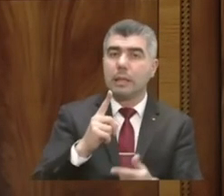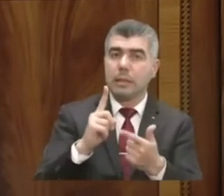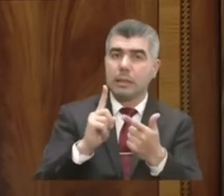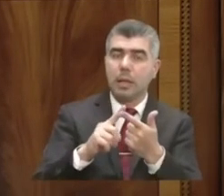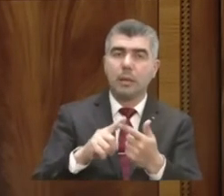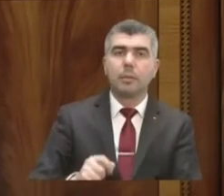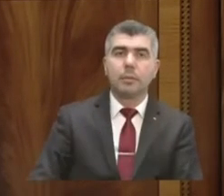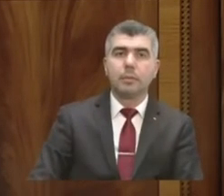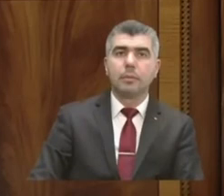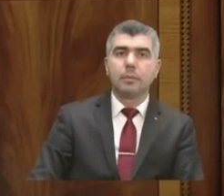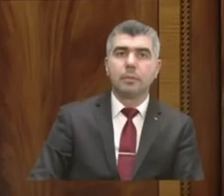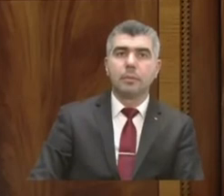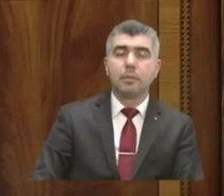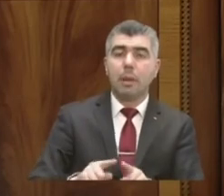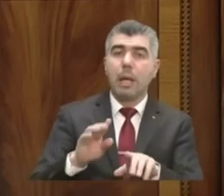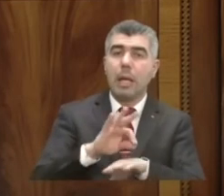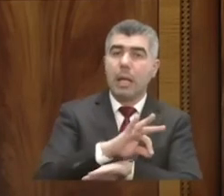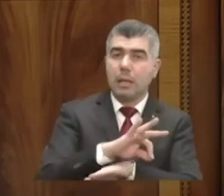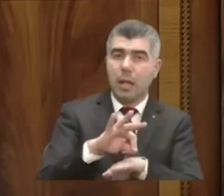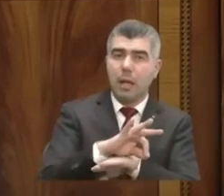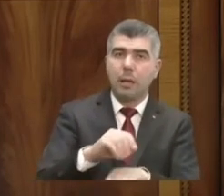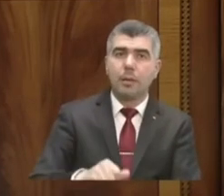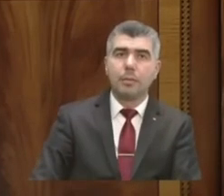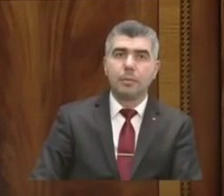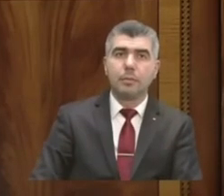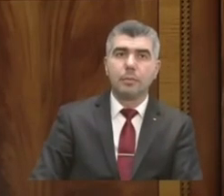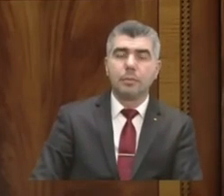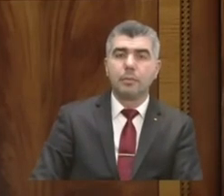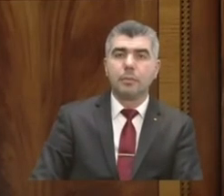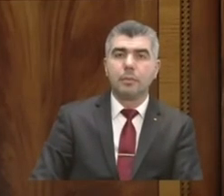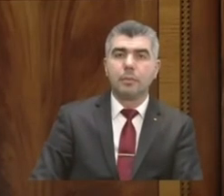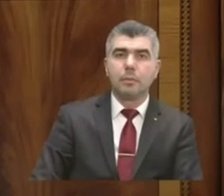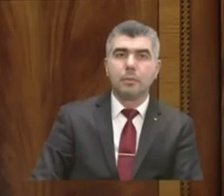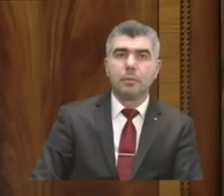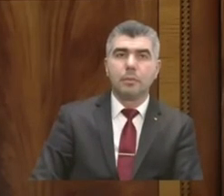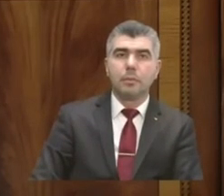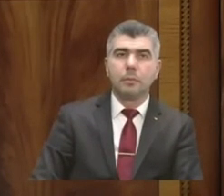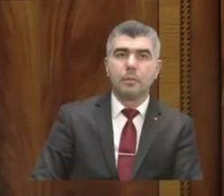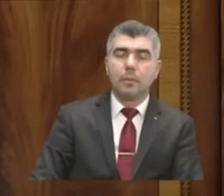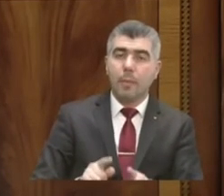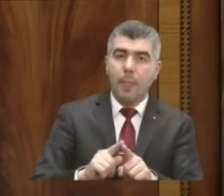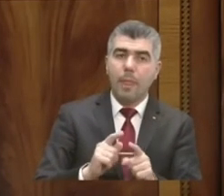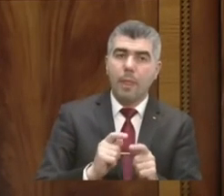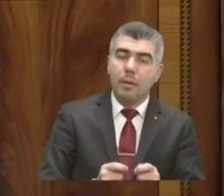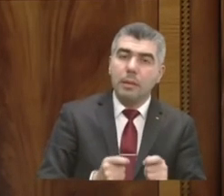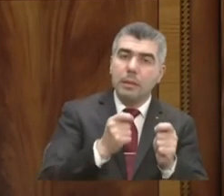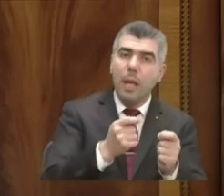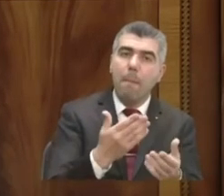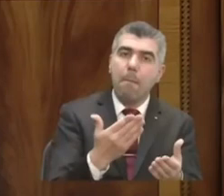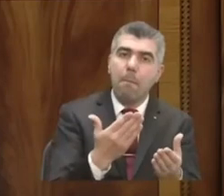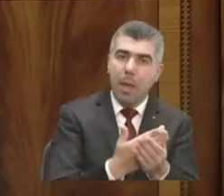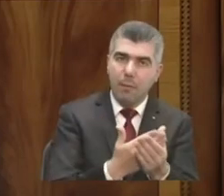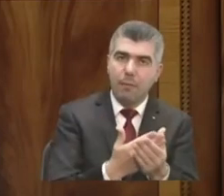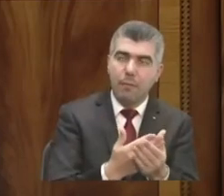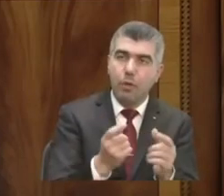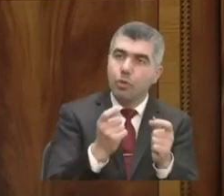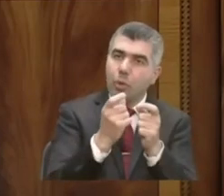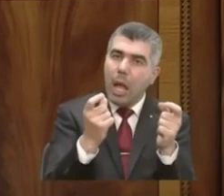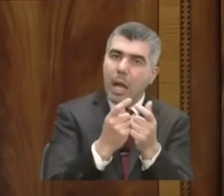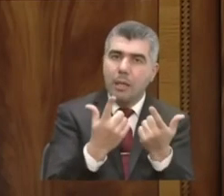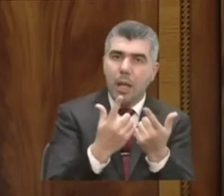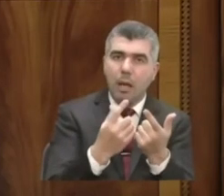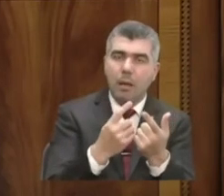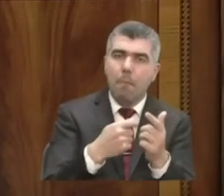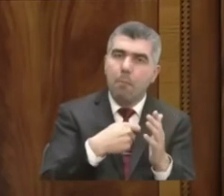النقطه الثانيه الاداره بلي غادي تحط عندها واحد الدوسي ديالك ديال الاستثمار،